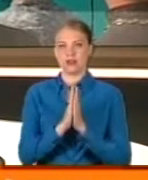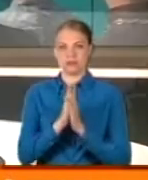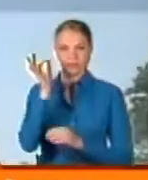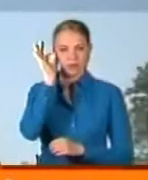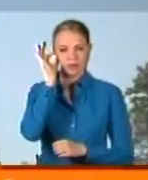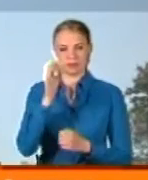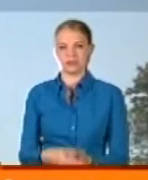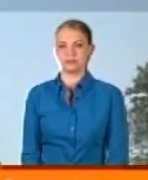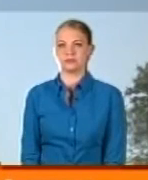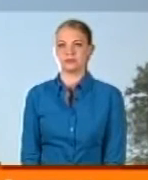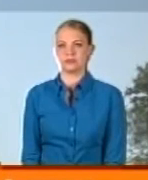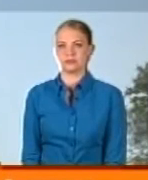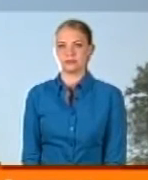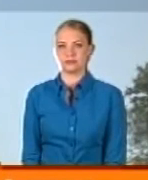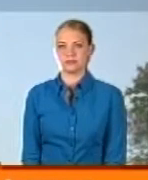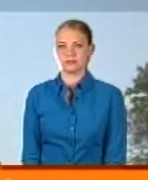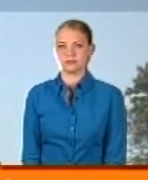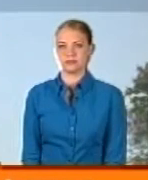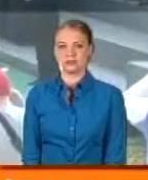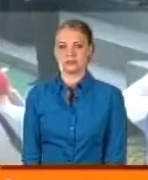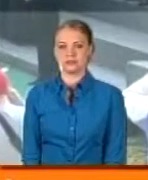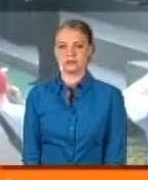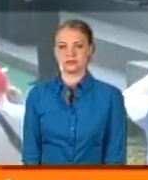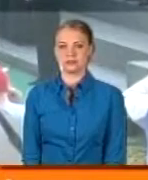молебень. Господи,